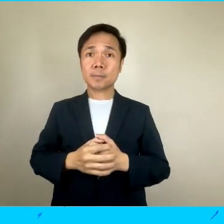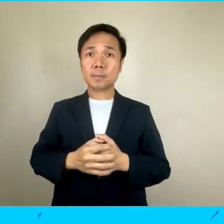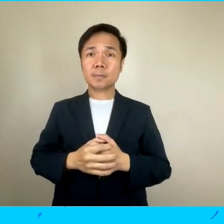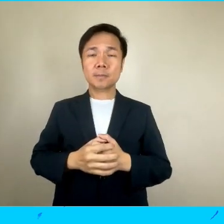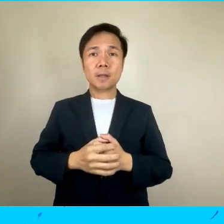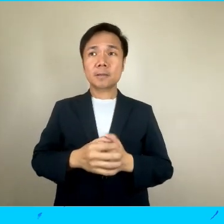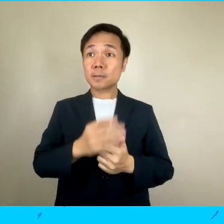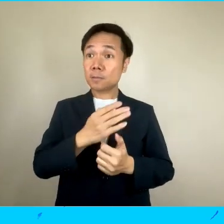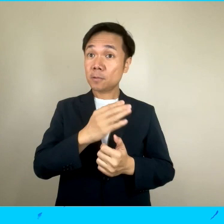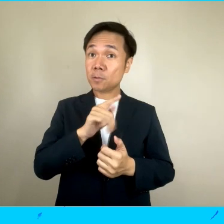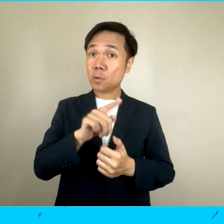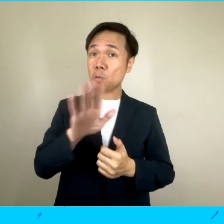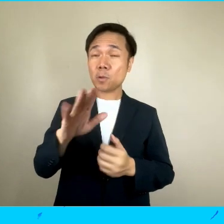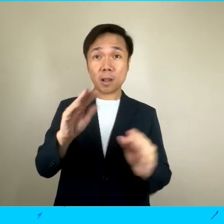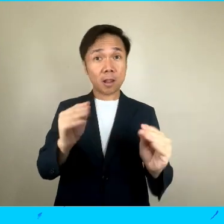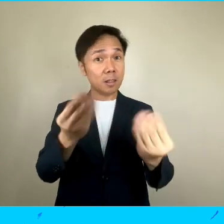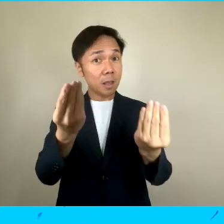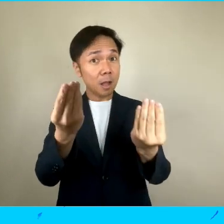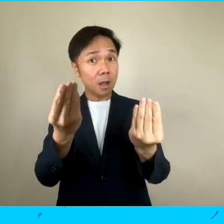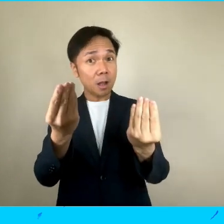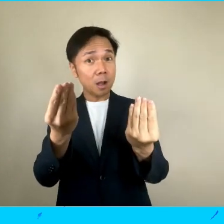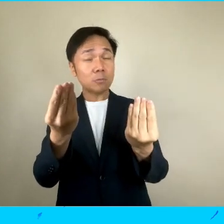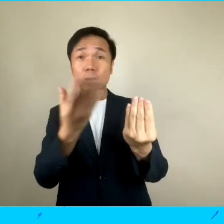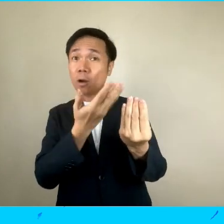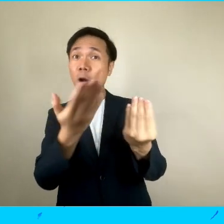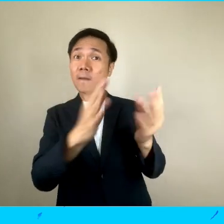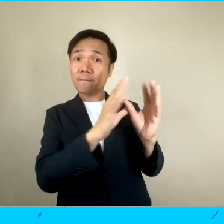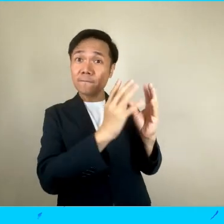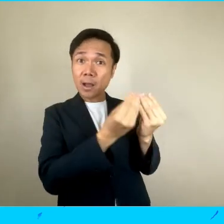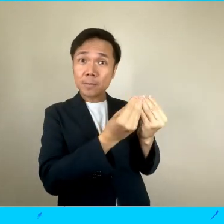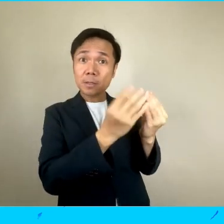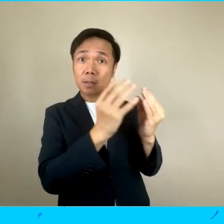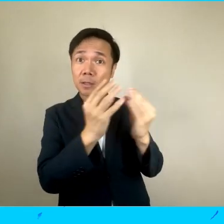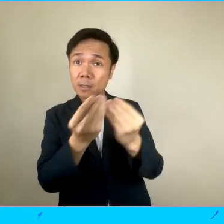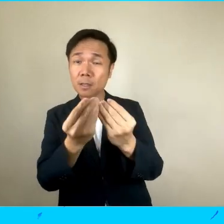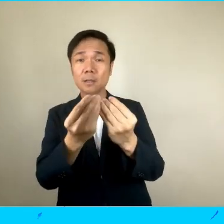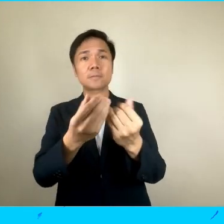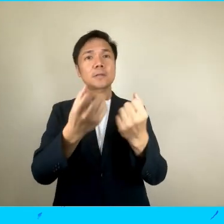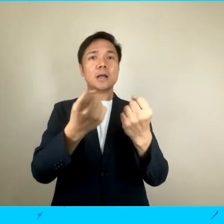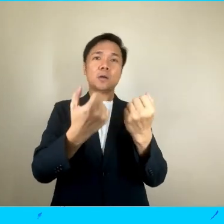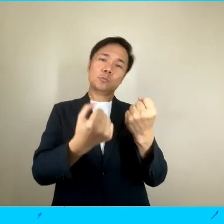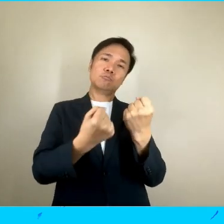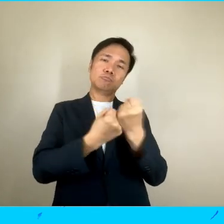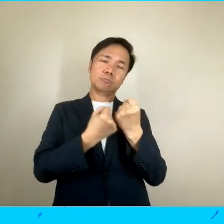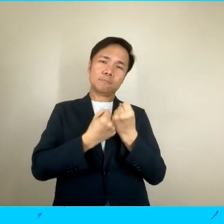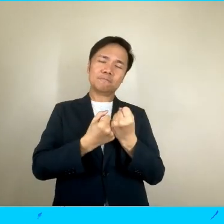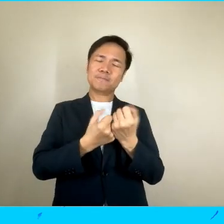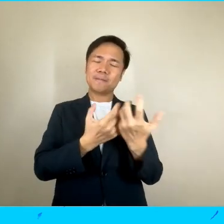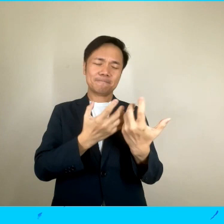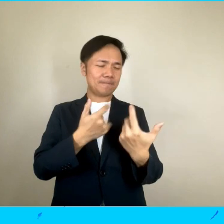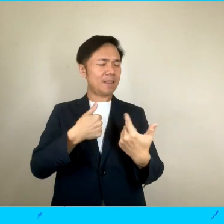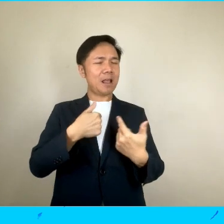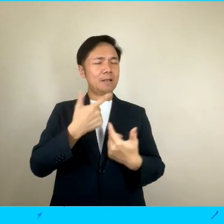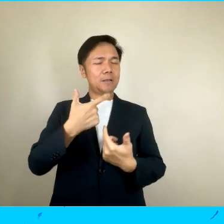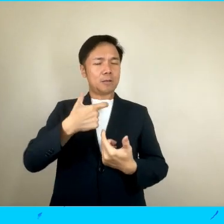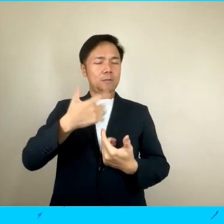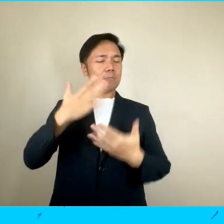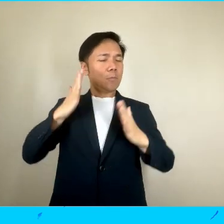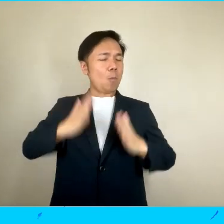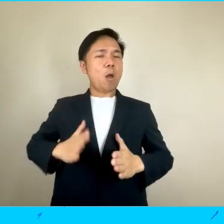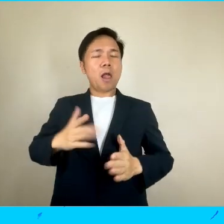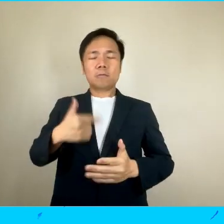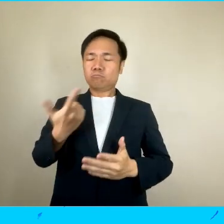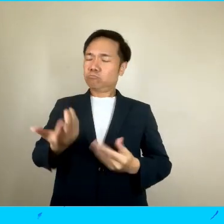vie des personnes et se certifier que dans l'adolescence, les gens puissent avoir